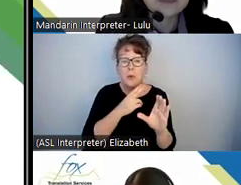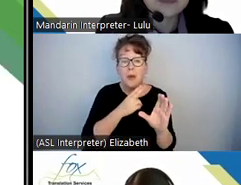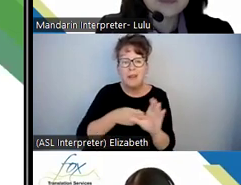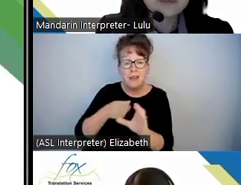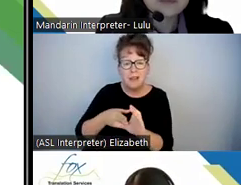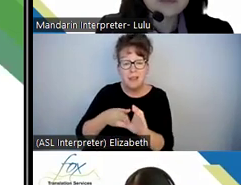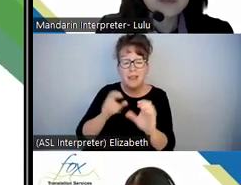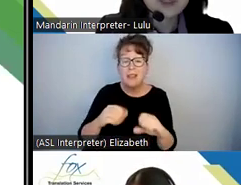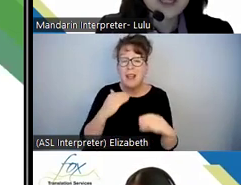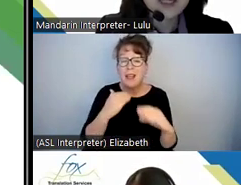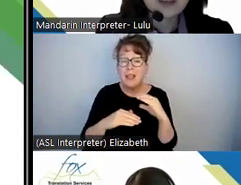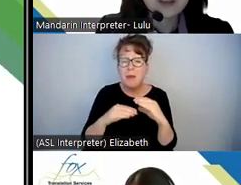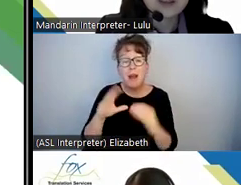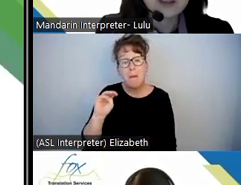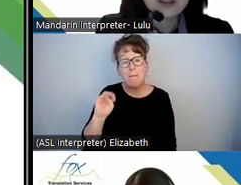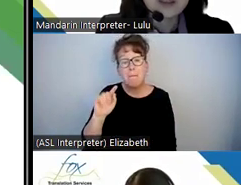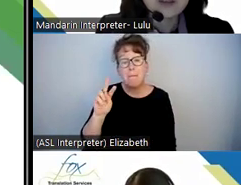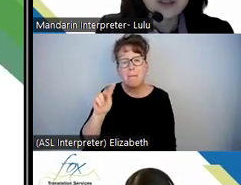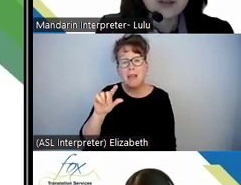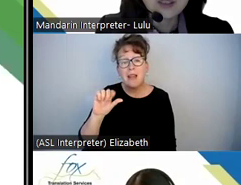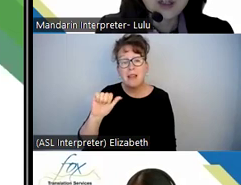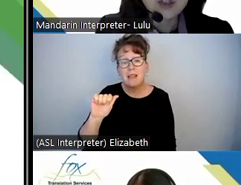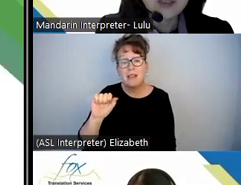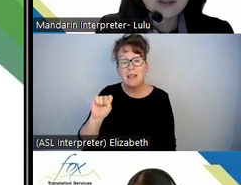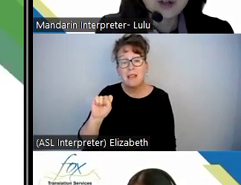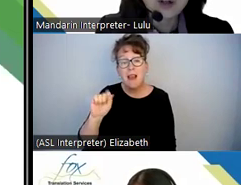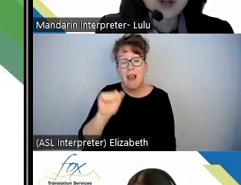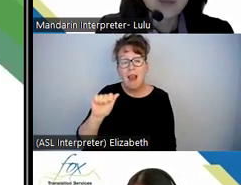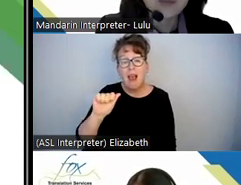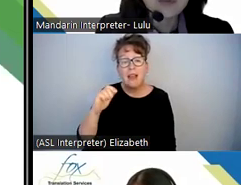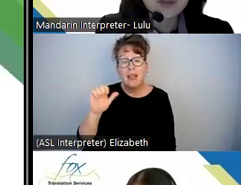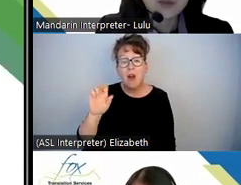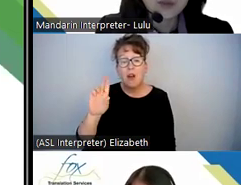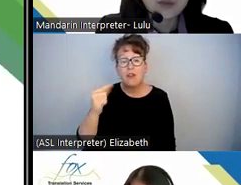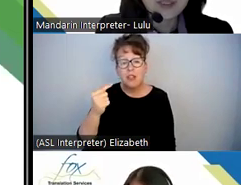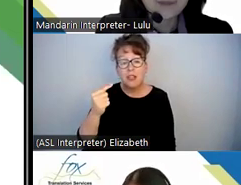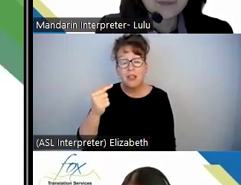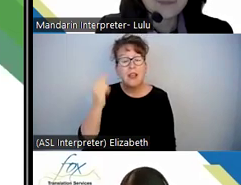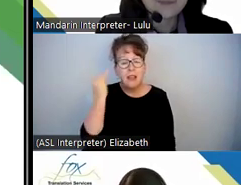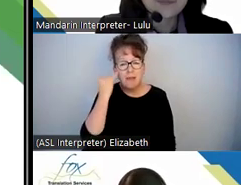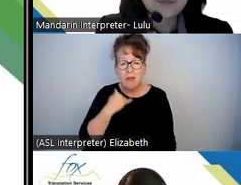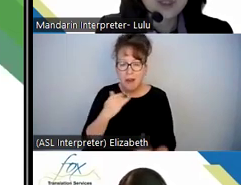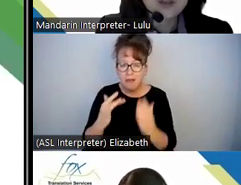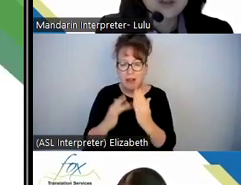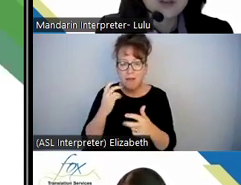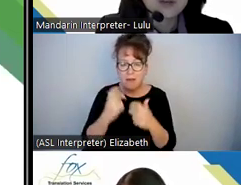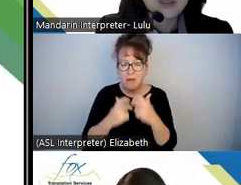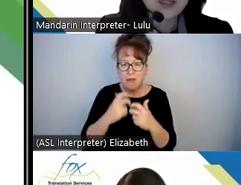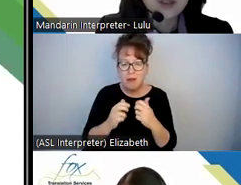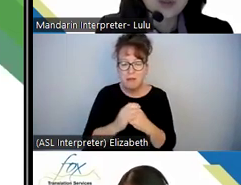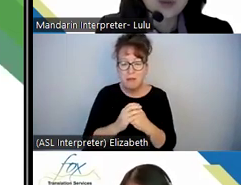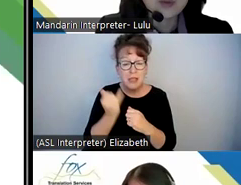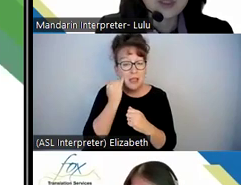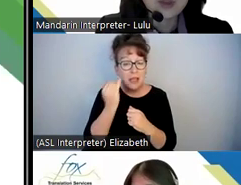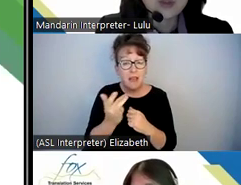chúng ta có thể các anh chị nào tham gia trực tuyến có thể gửi cái thông tin tôi sẽ gửi bạn qua email tôi sẽ